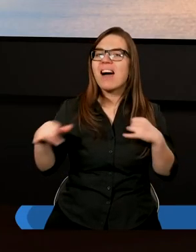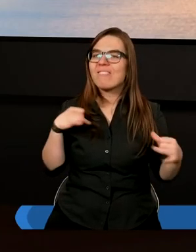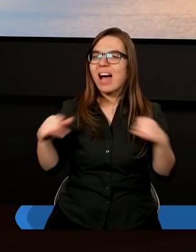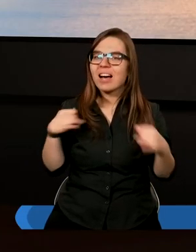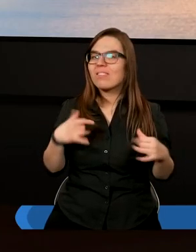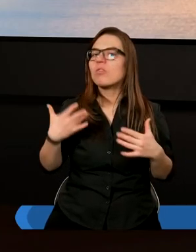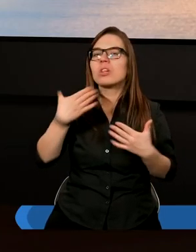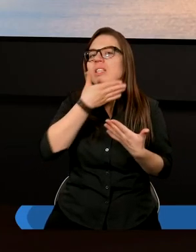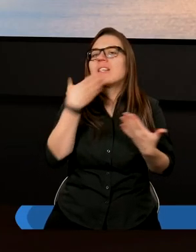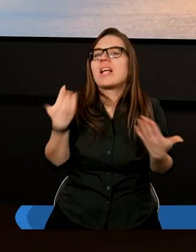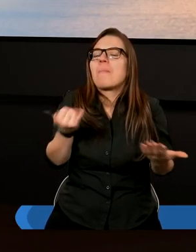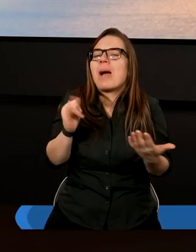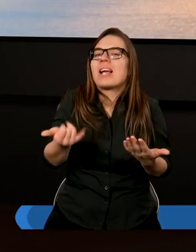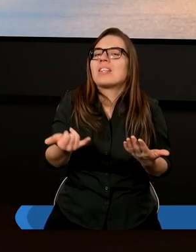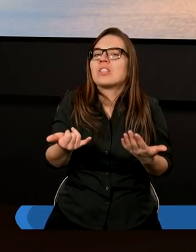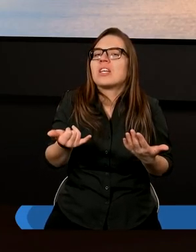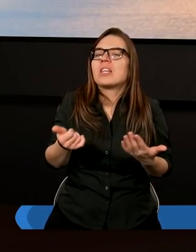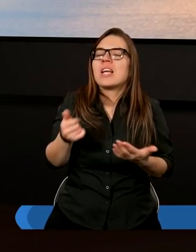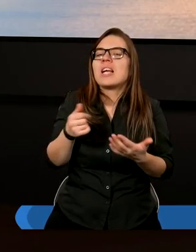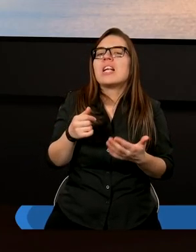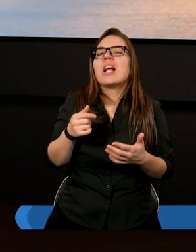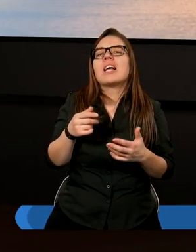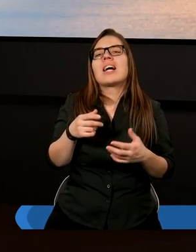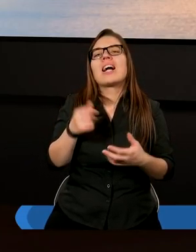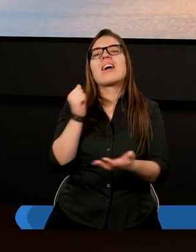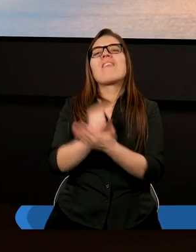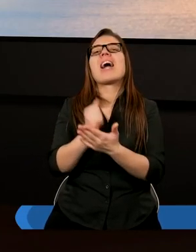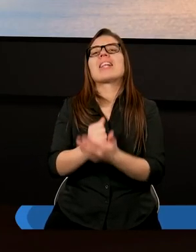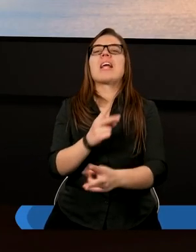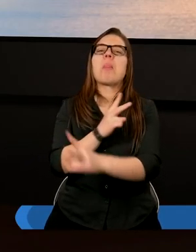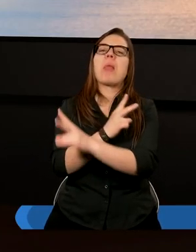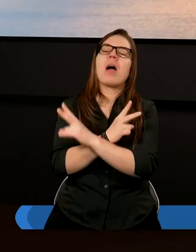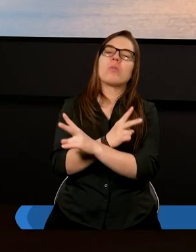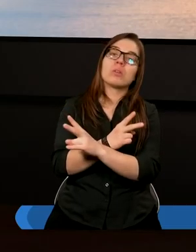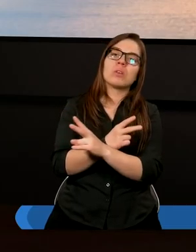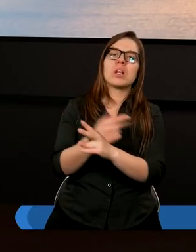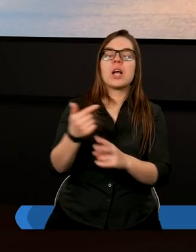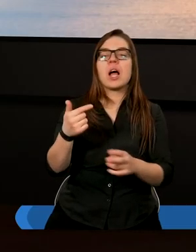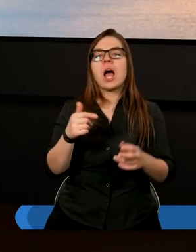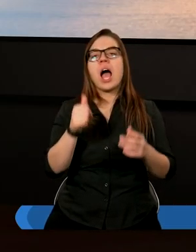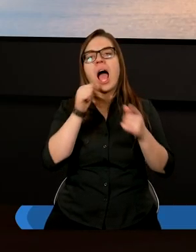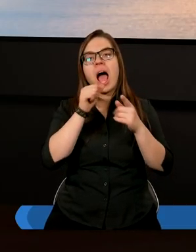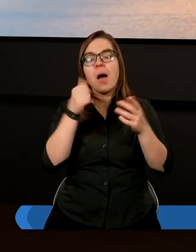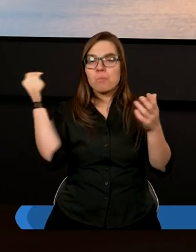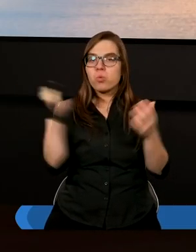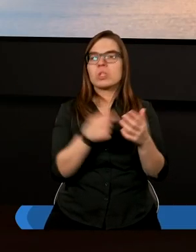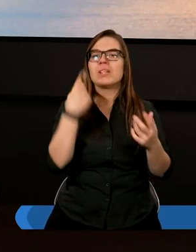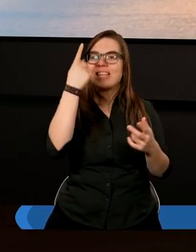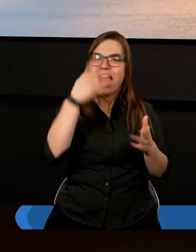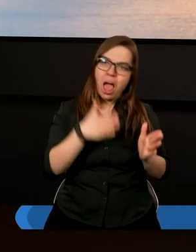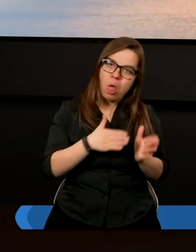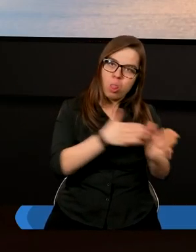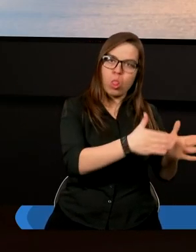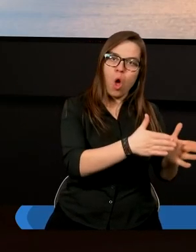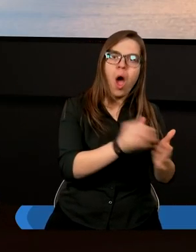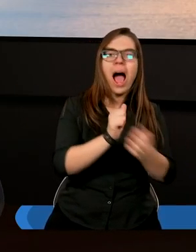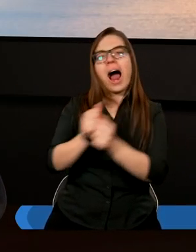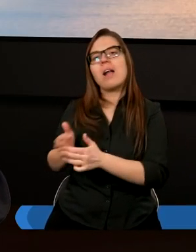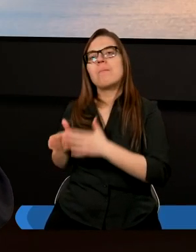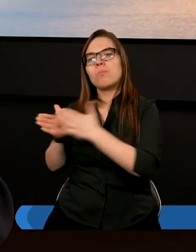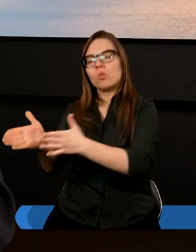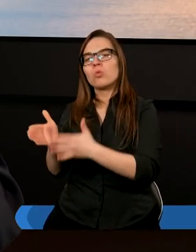nie ma pozycji jakiejś neutralnej że albo jesteśmy po jednej stronie albo jesteśmy po